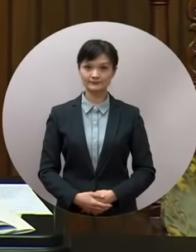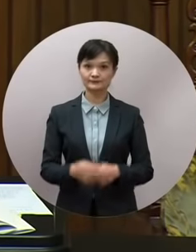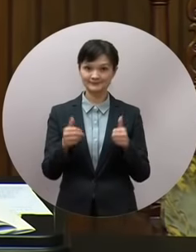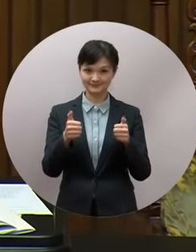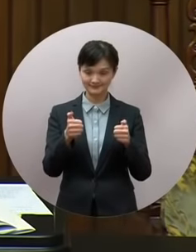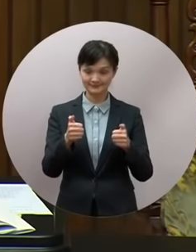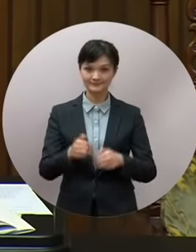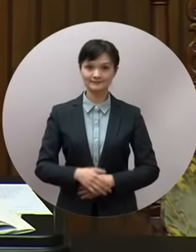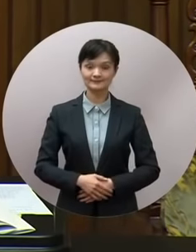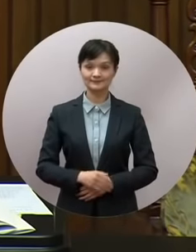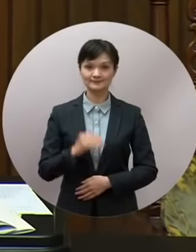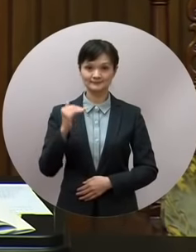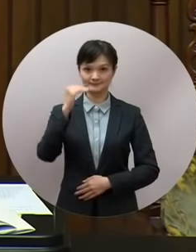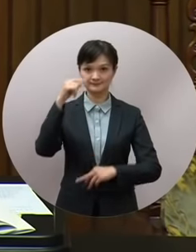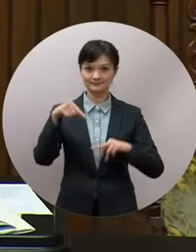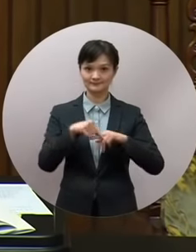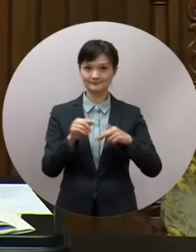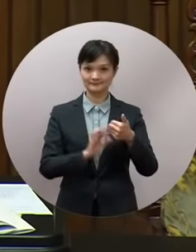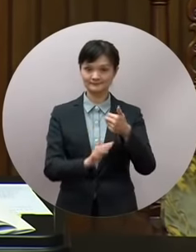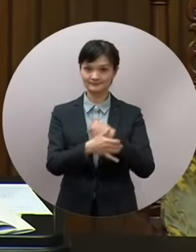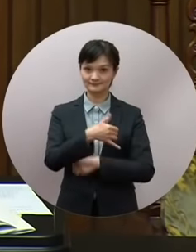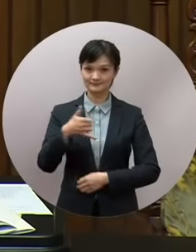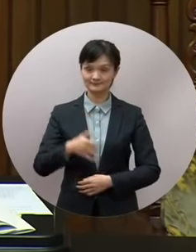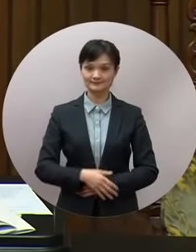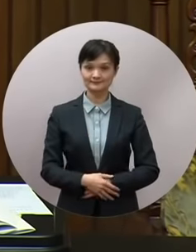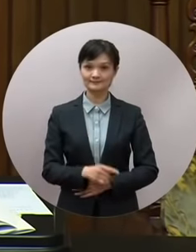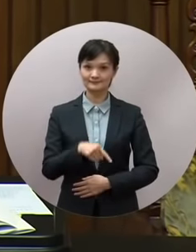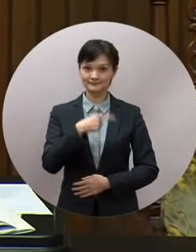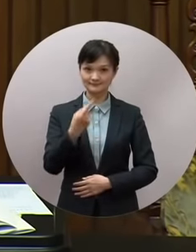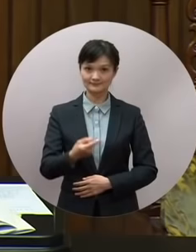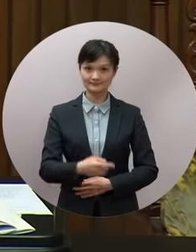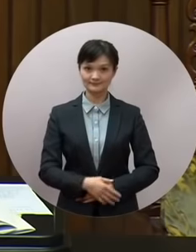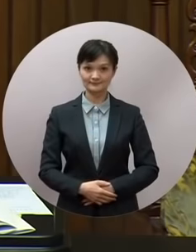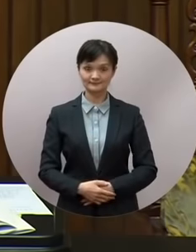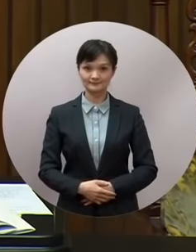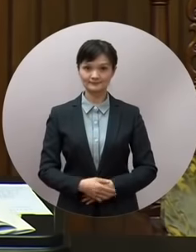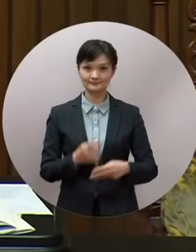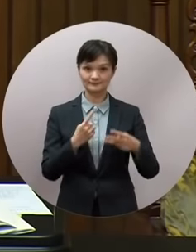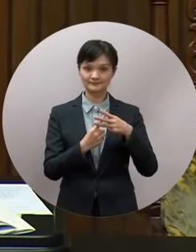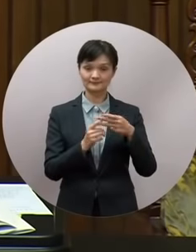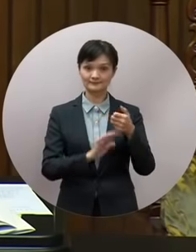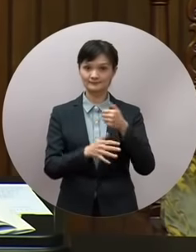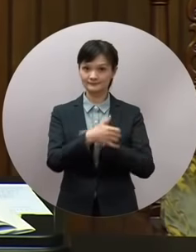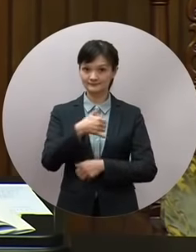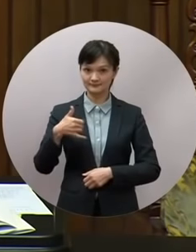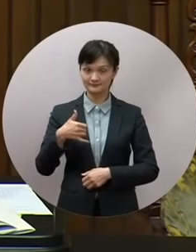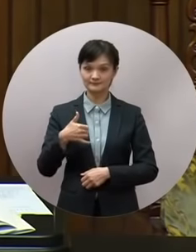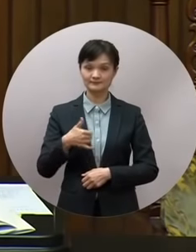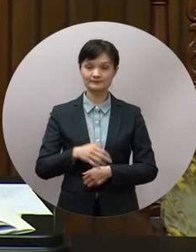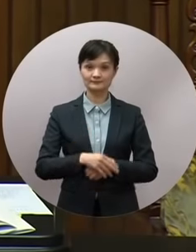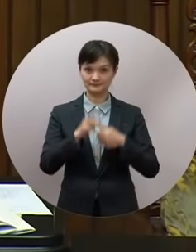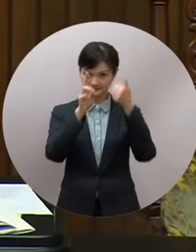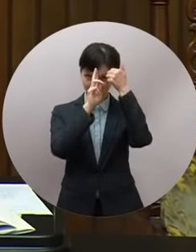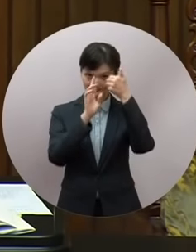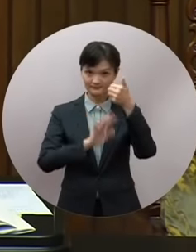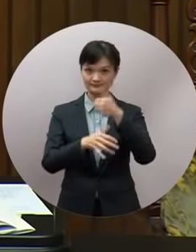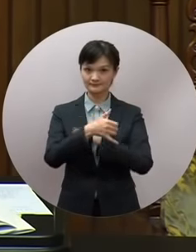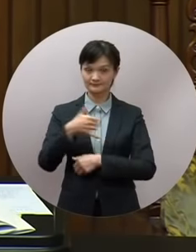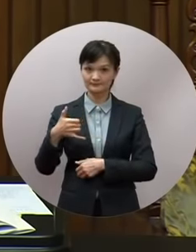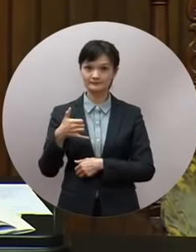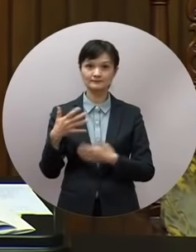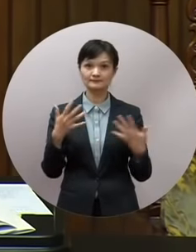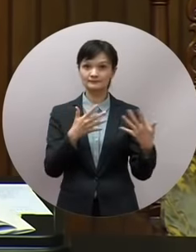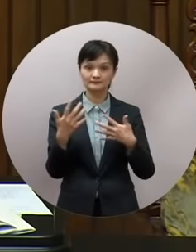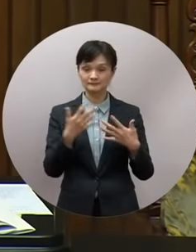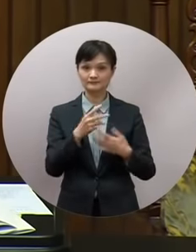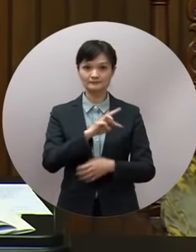谢谢高君委员。那接下来，王美惠委员、许志杰委员的质